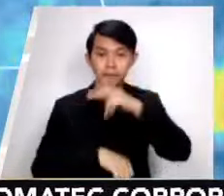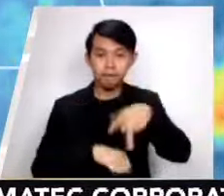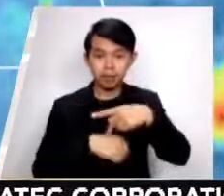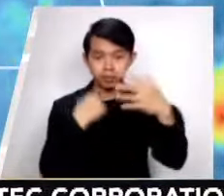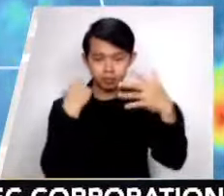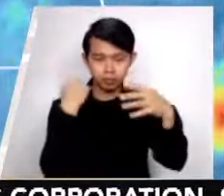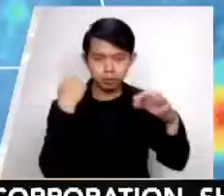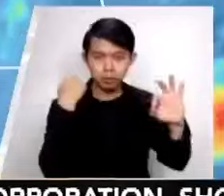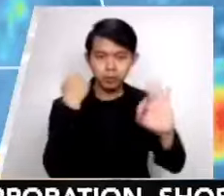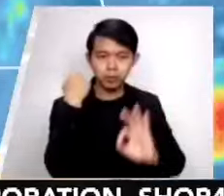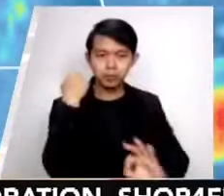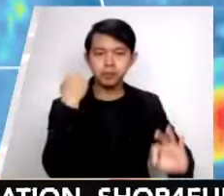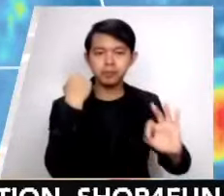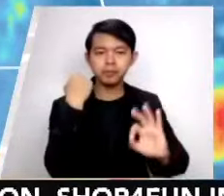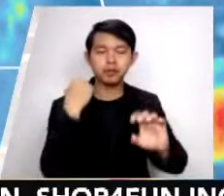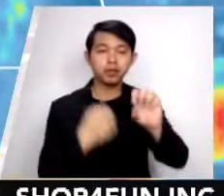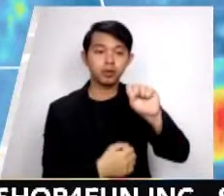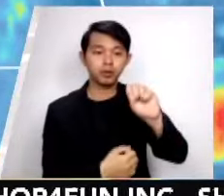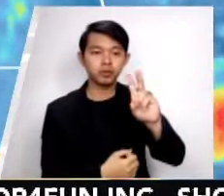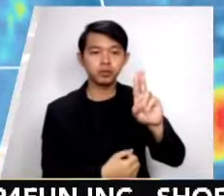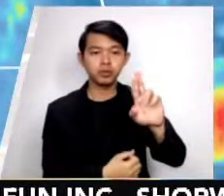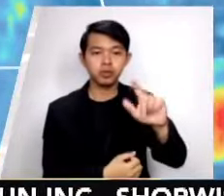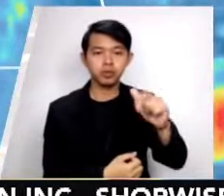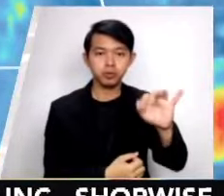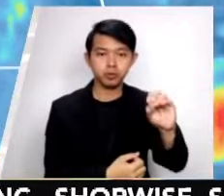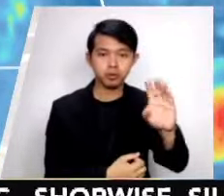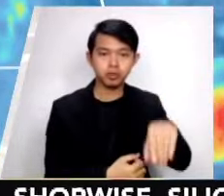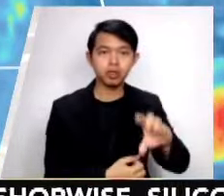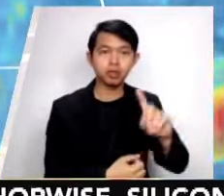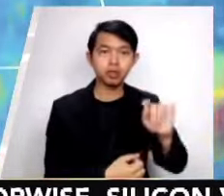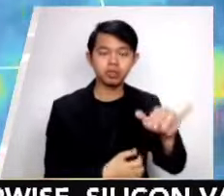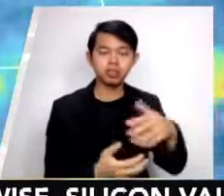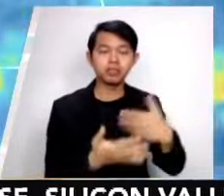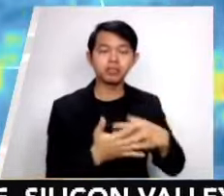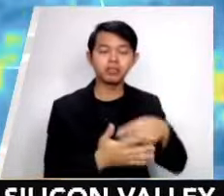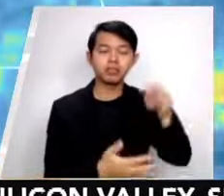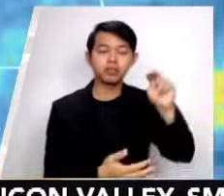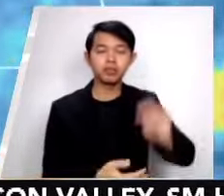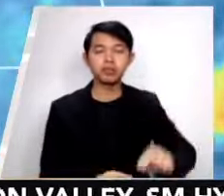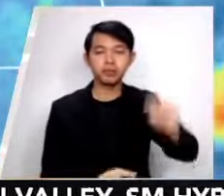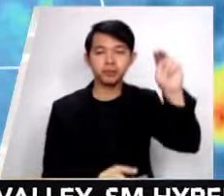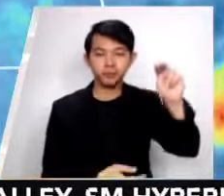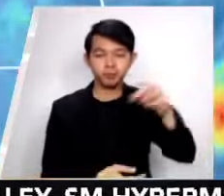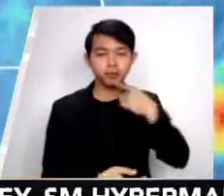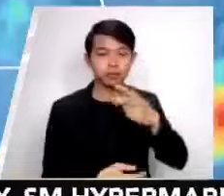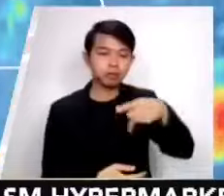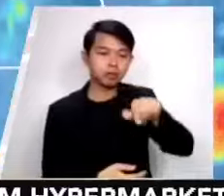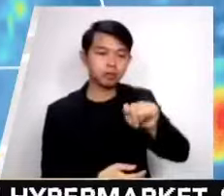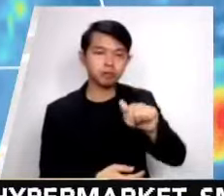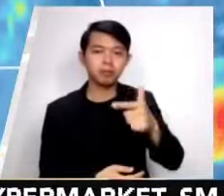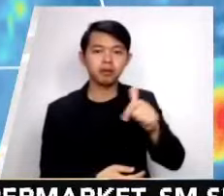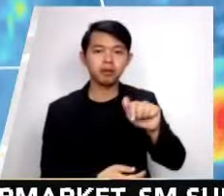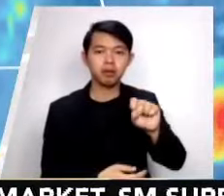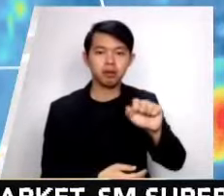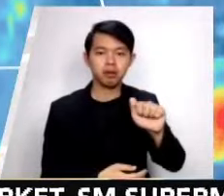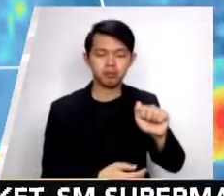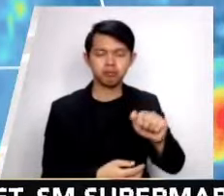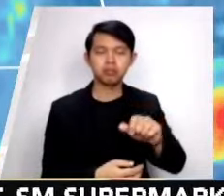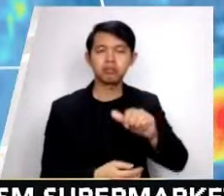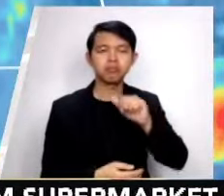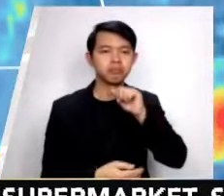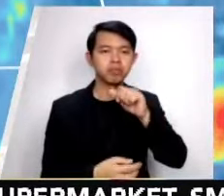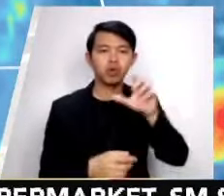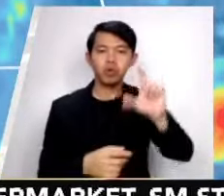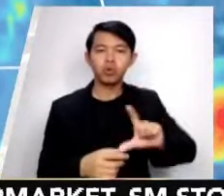City sa Surigao del Norte. Ayon sa PAGASA, mababa ang tsansa nitong maging bagyo. Pero kung sakali, tatawagan